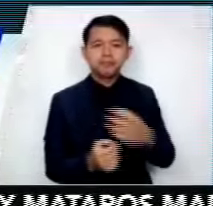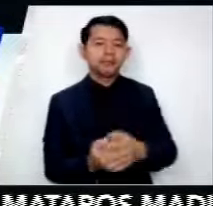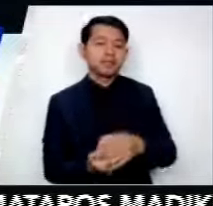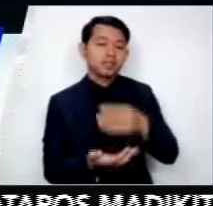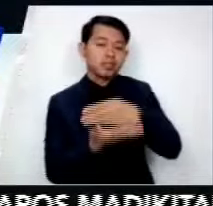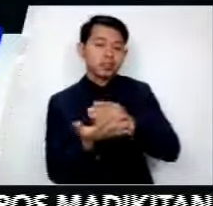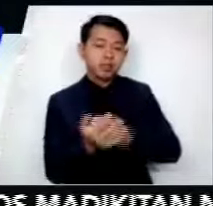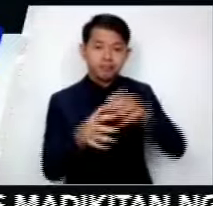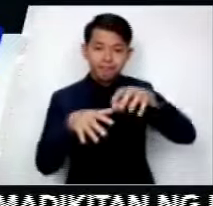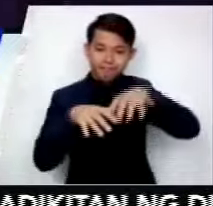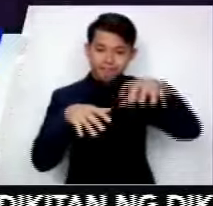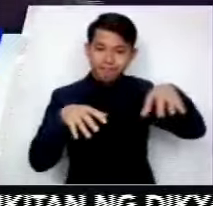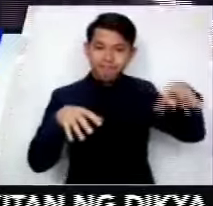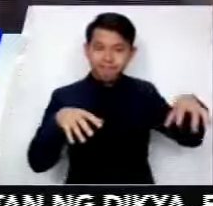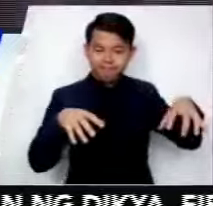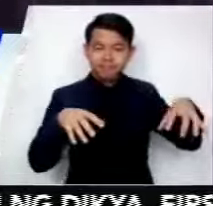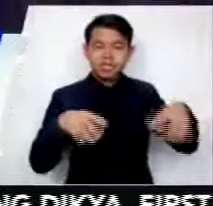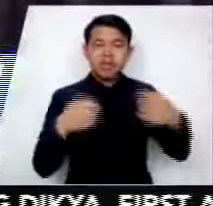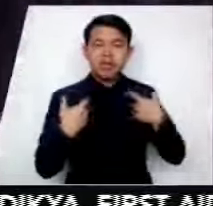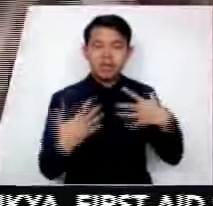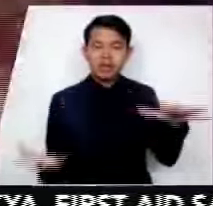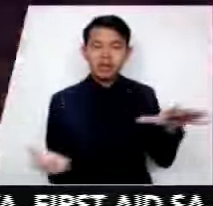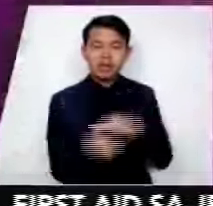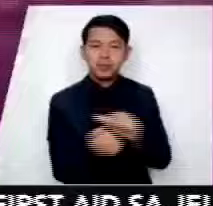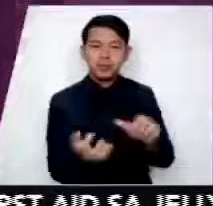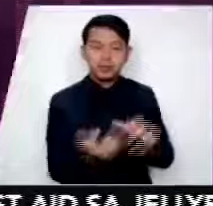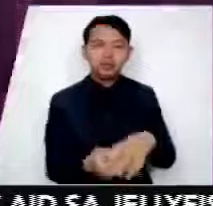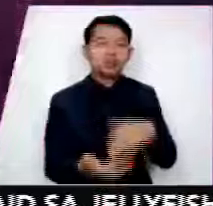kung saan ilang residente ang